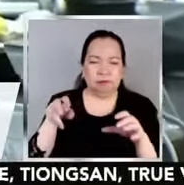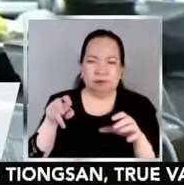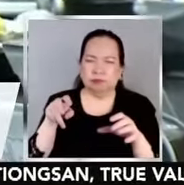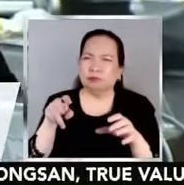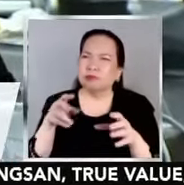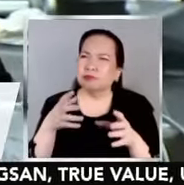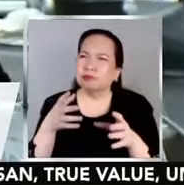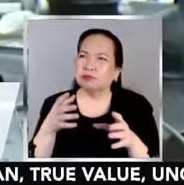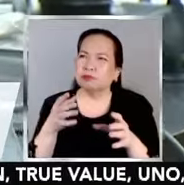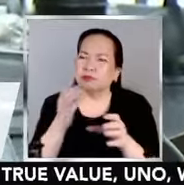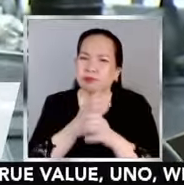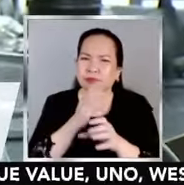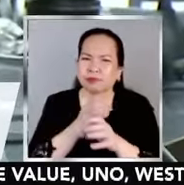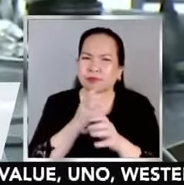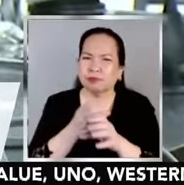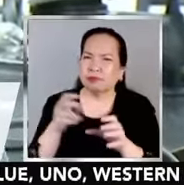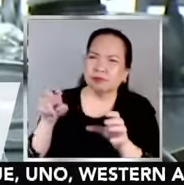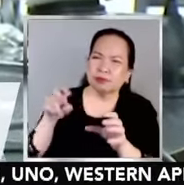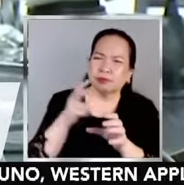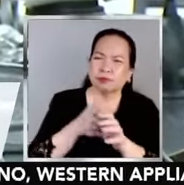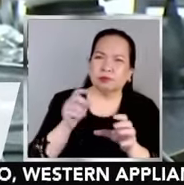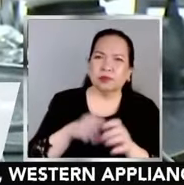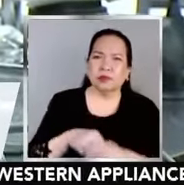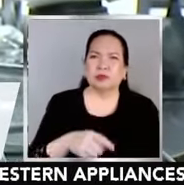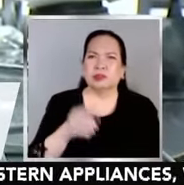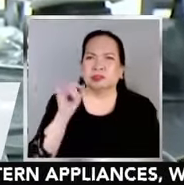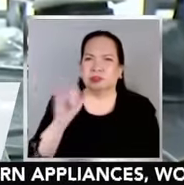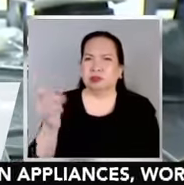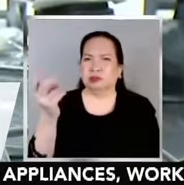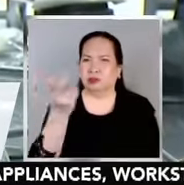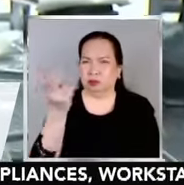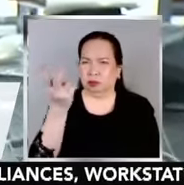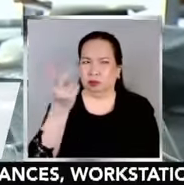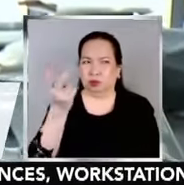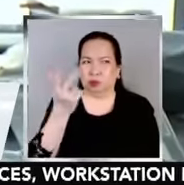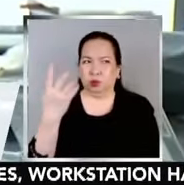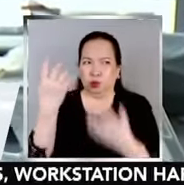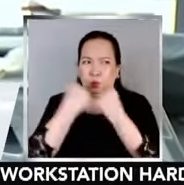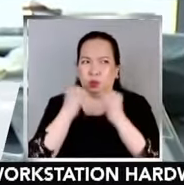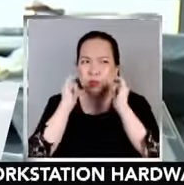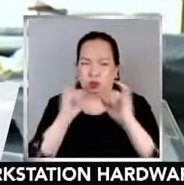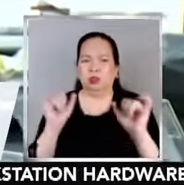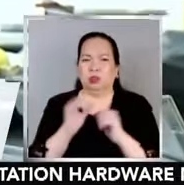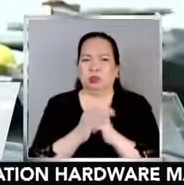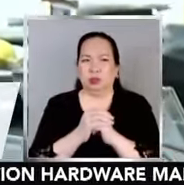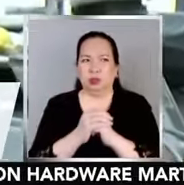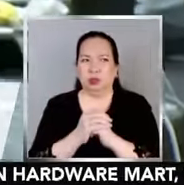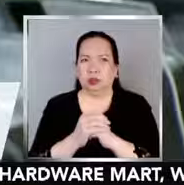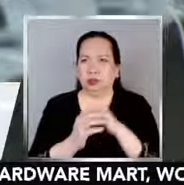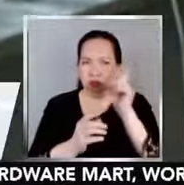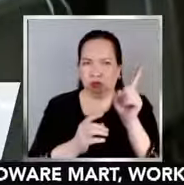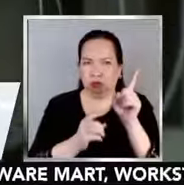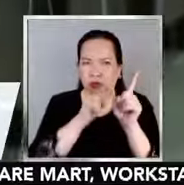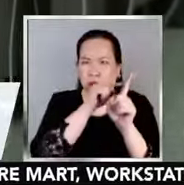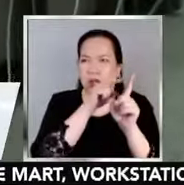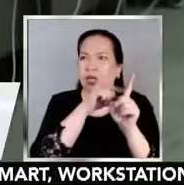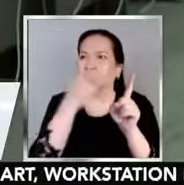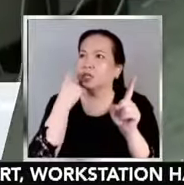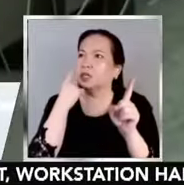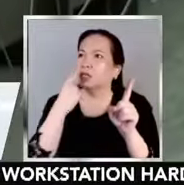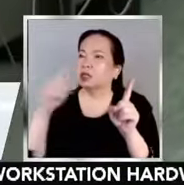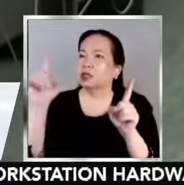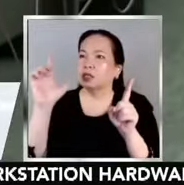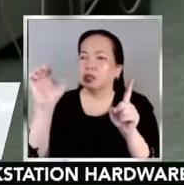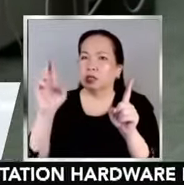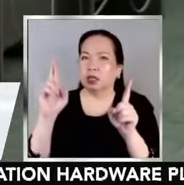Sa sasakyan? Yung dalawa din pong humuli sa akin. Yung pong, ito pong isa, tsaka yung nag-CR po. Sino dun